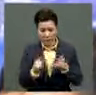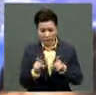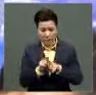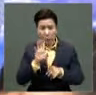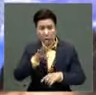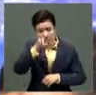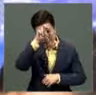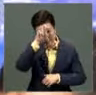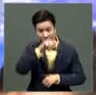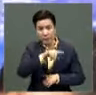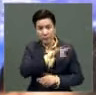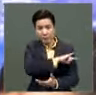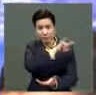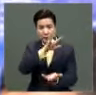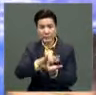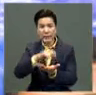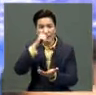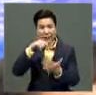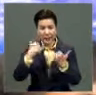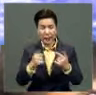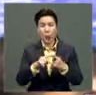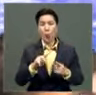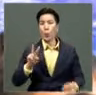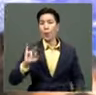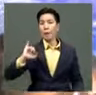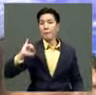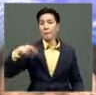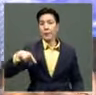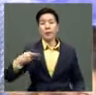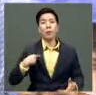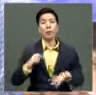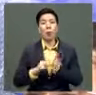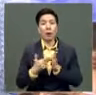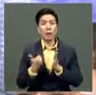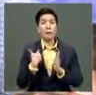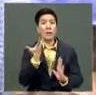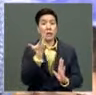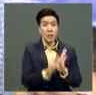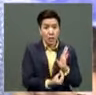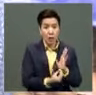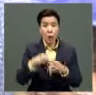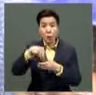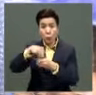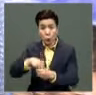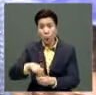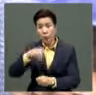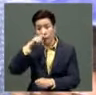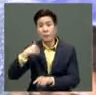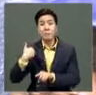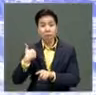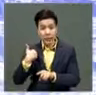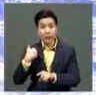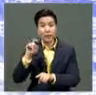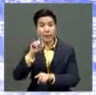อียิปต์เนี่ยที่เข้ามาในประเทศไทยในลักษณะของ VIP เนี่ยยังเหลือหรือว่ายังหลงเหลืออยู่ในประเทศไทยอีกไหมครับ